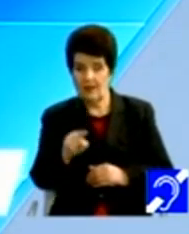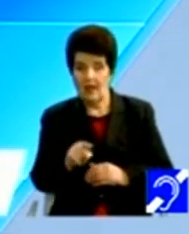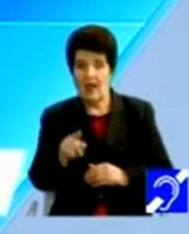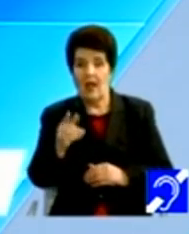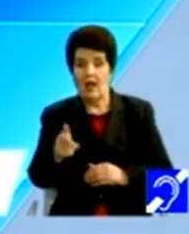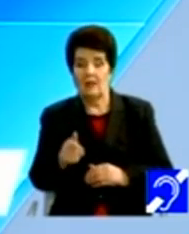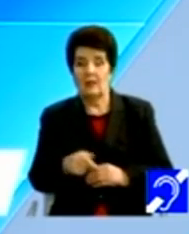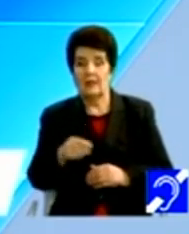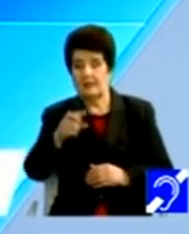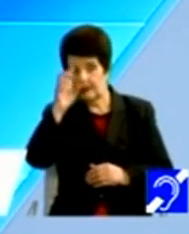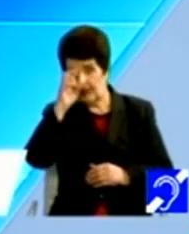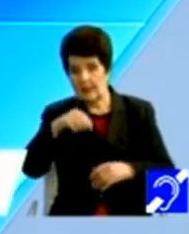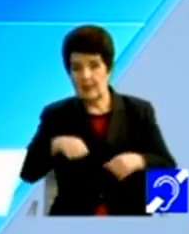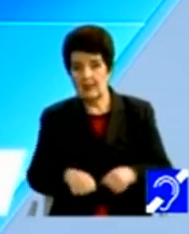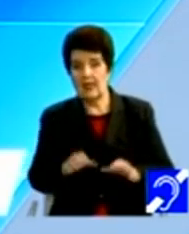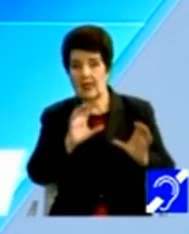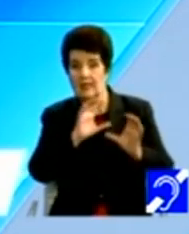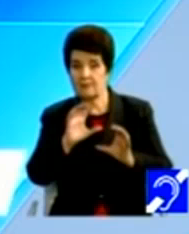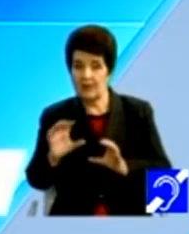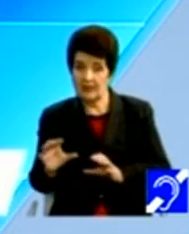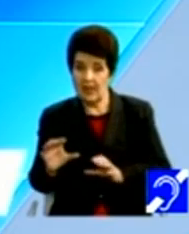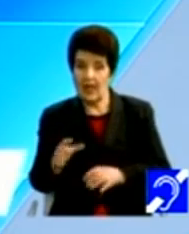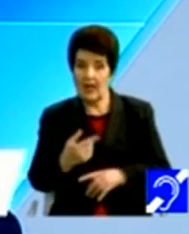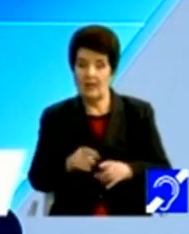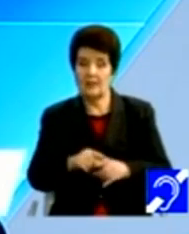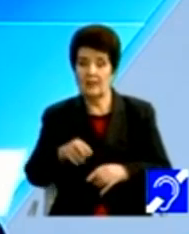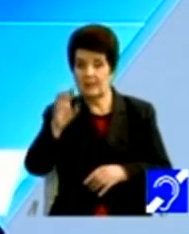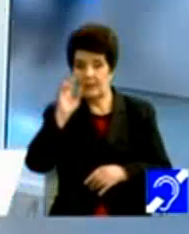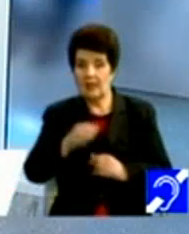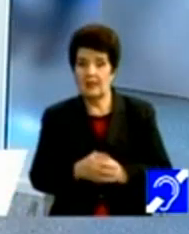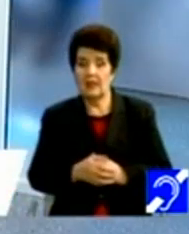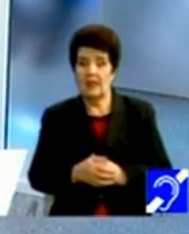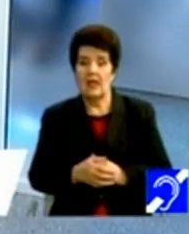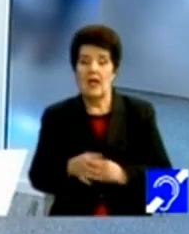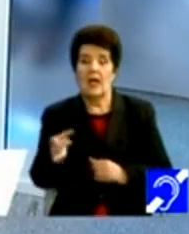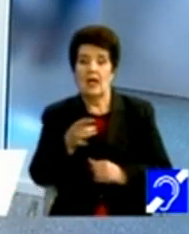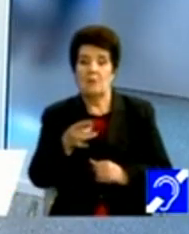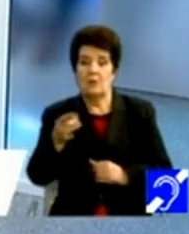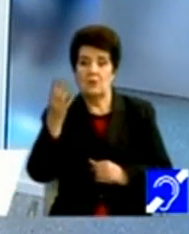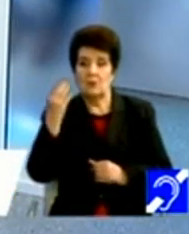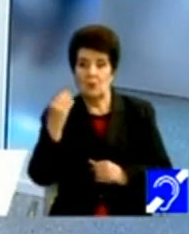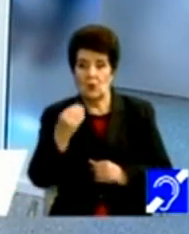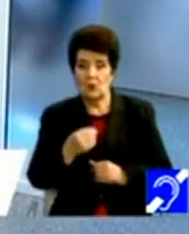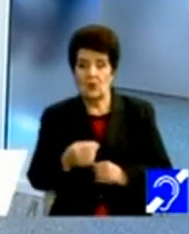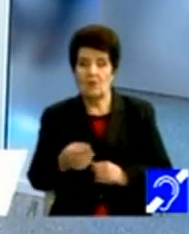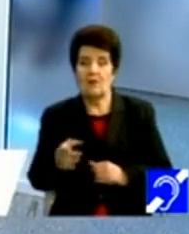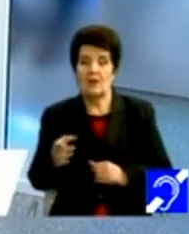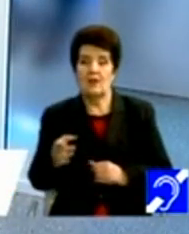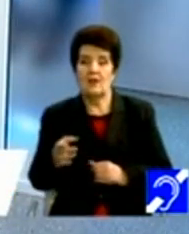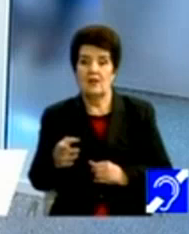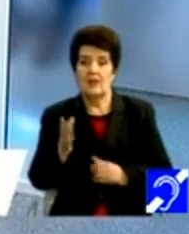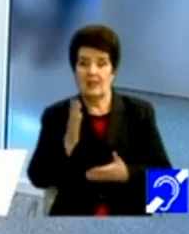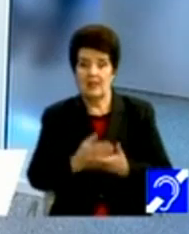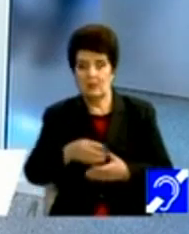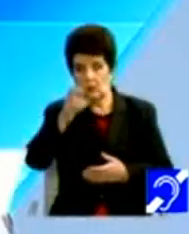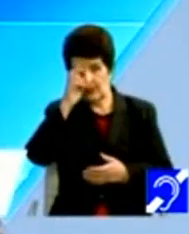statul de drept pe respectarea principiului separării în stat. Constituția Republicii Moldova reglementează că Republica Moldova este un